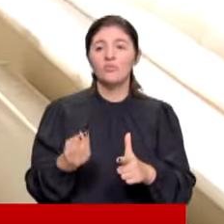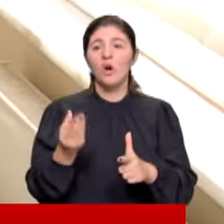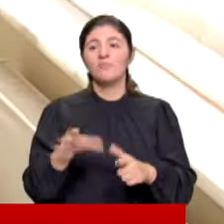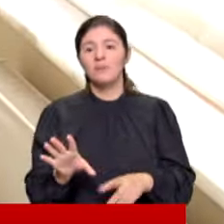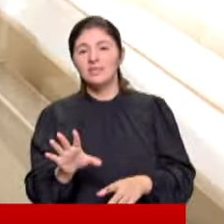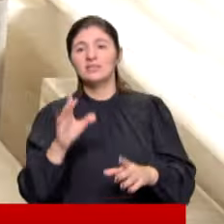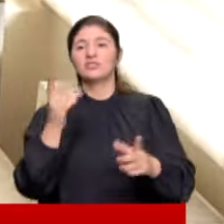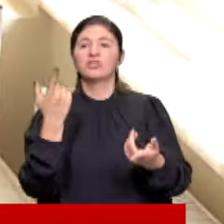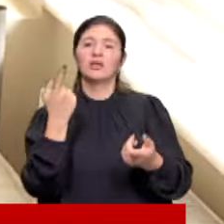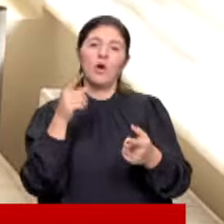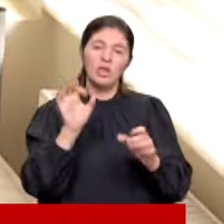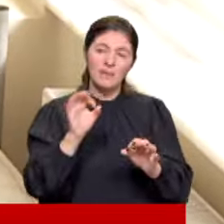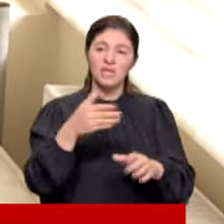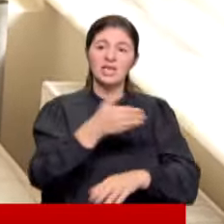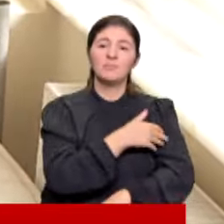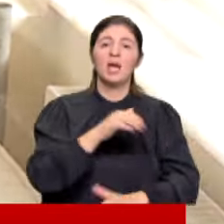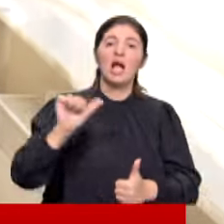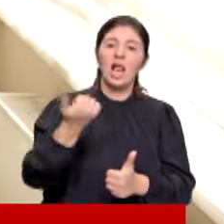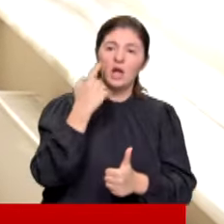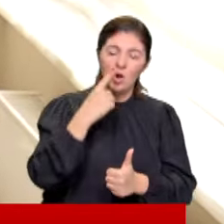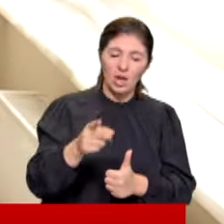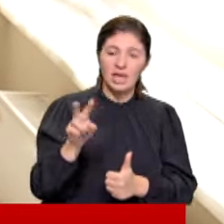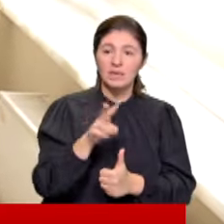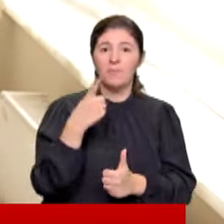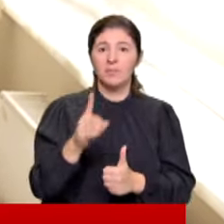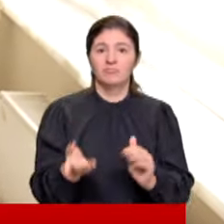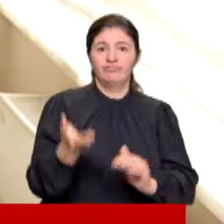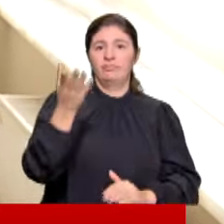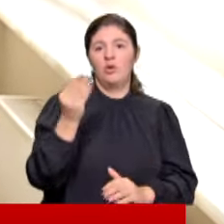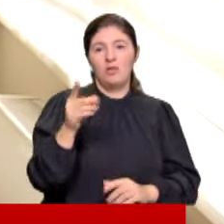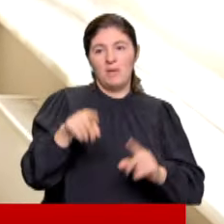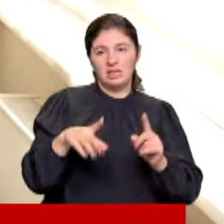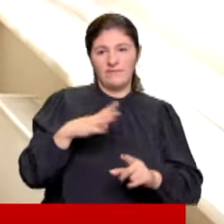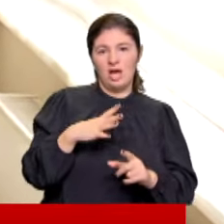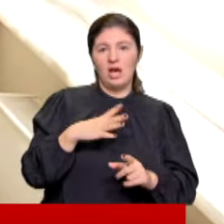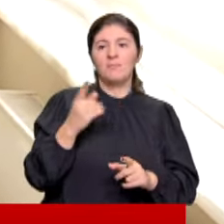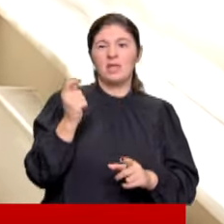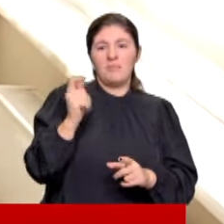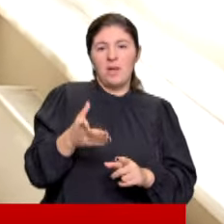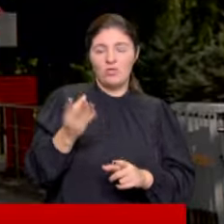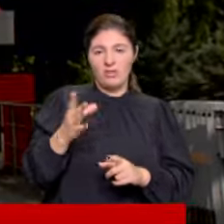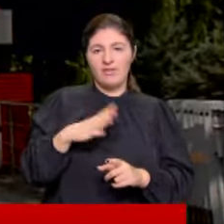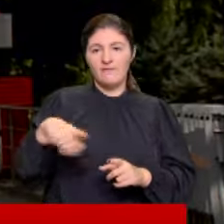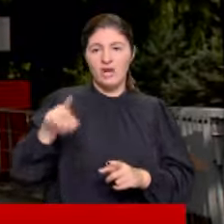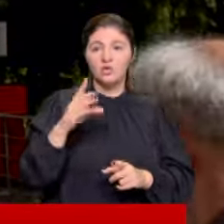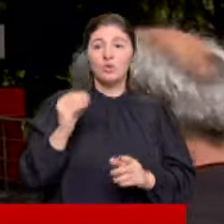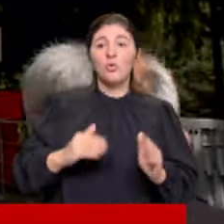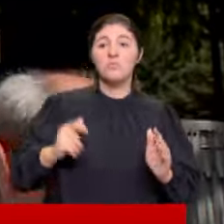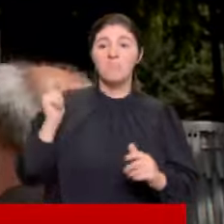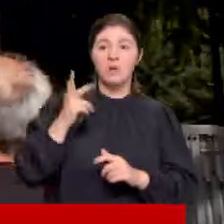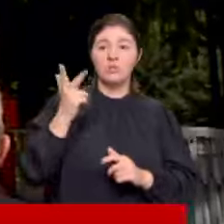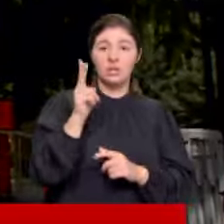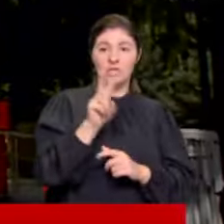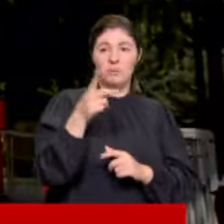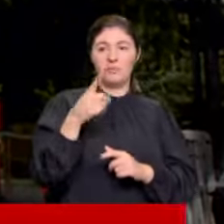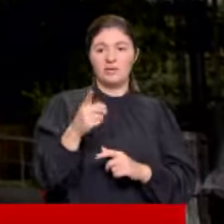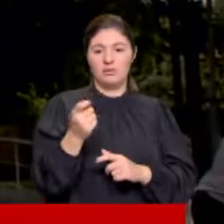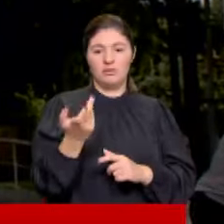gelişen gösteriyor hizmetin kalitesine göre 20.000'e çıkan yerler biraz daha üstüne çıkan yerler de var Çok yüksek bir rakam